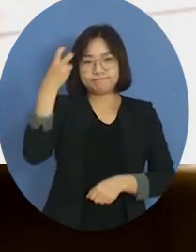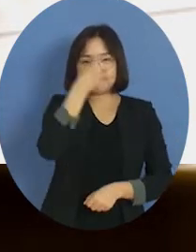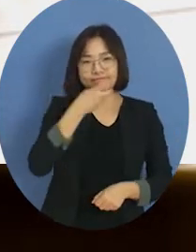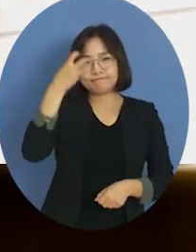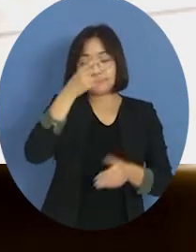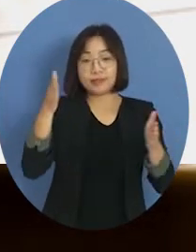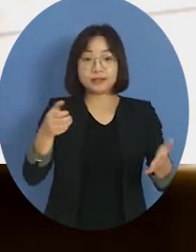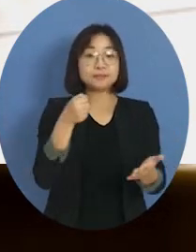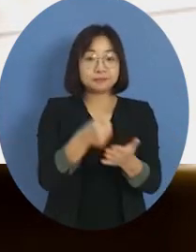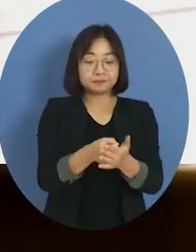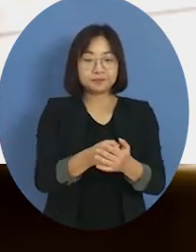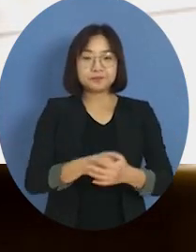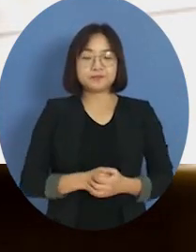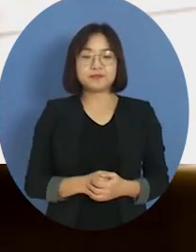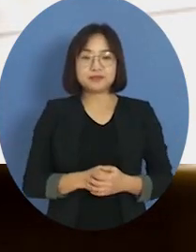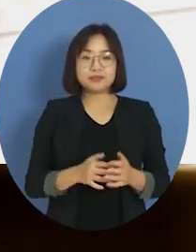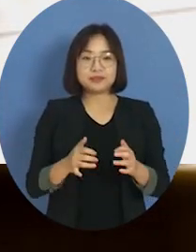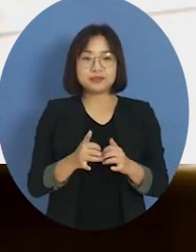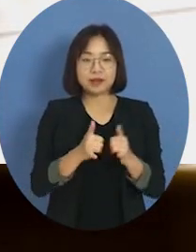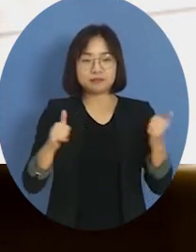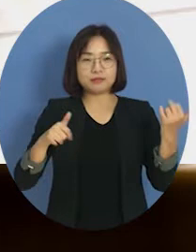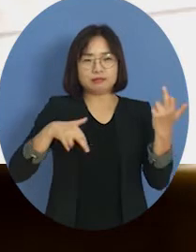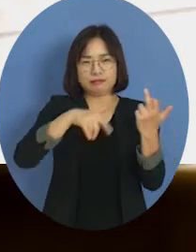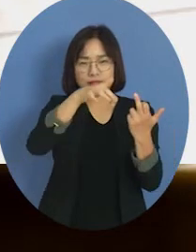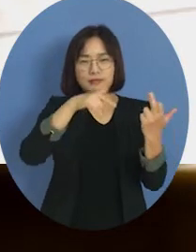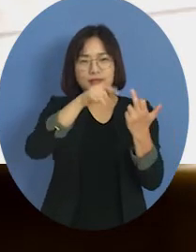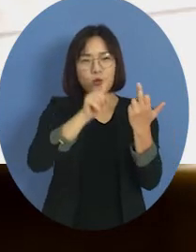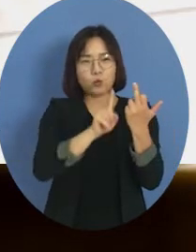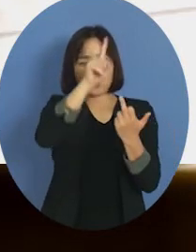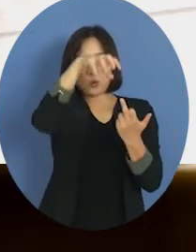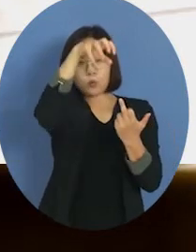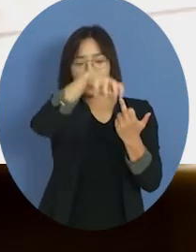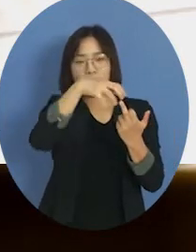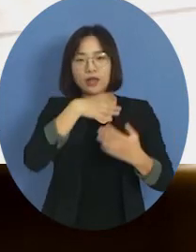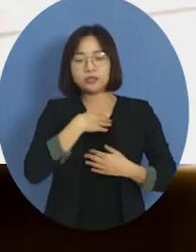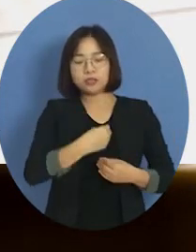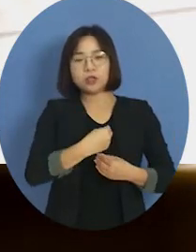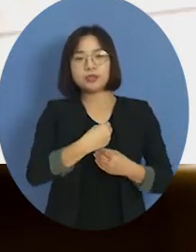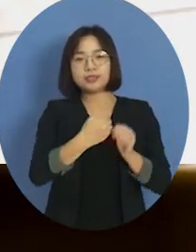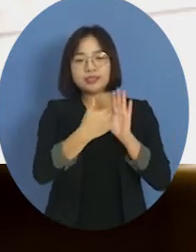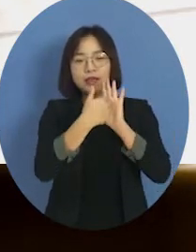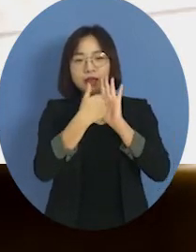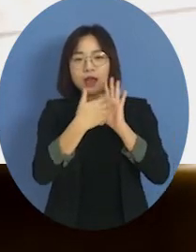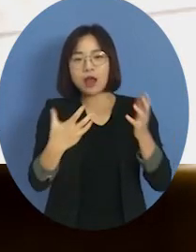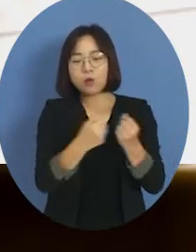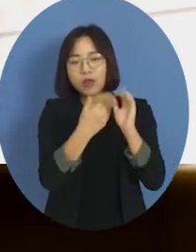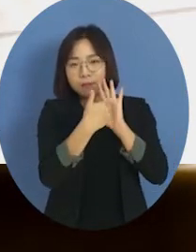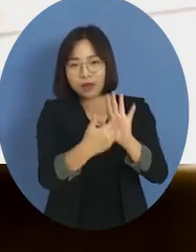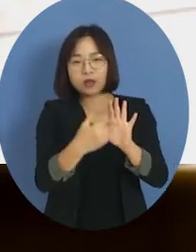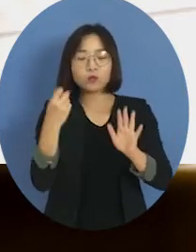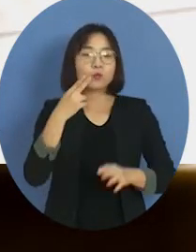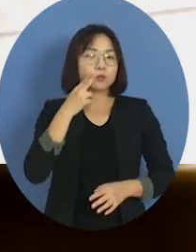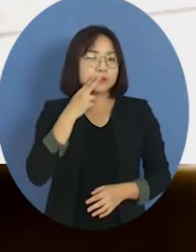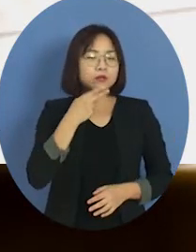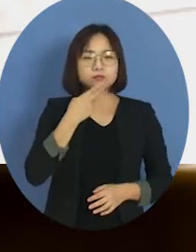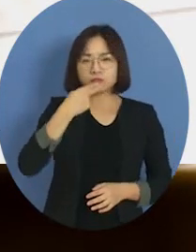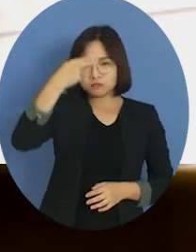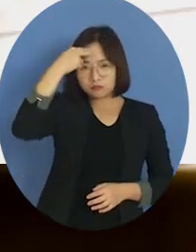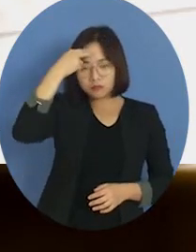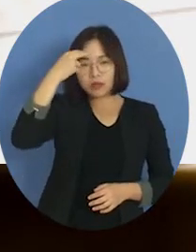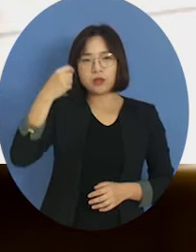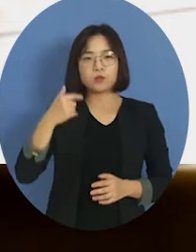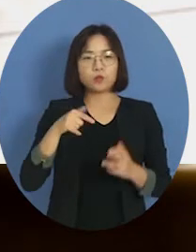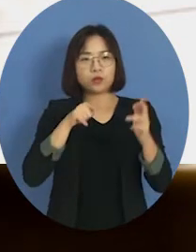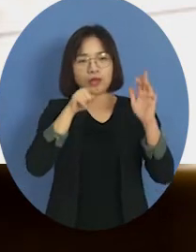특별 공원 관리 대체 기간으로 정하고 탐방객이 집중되는 고지대의 안전사고 예방과 함께 샛길 출입,